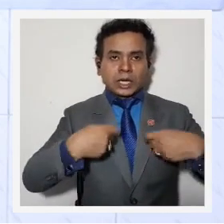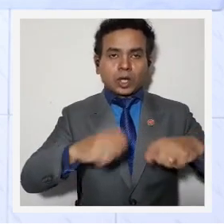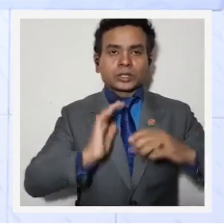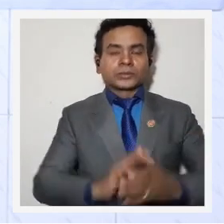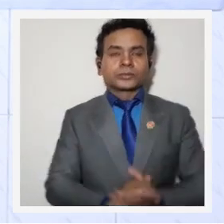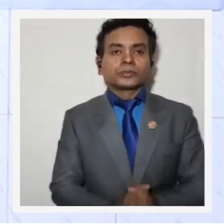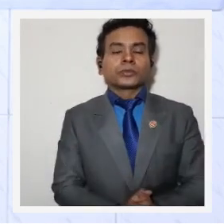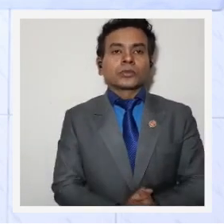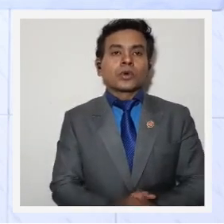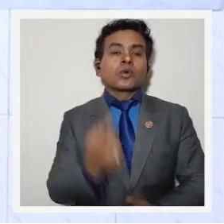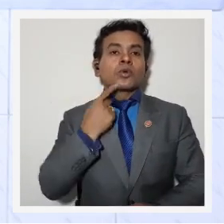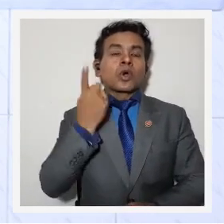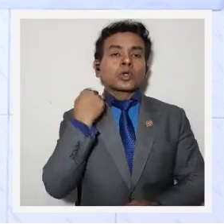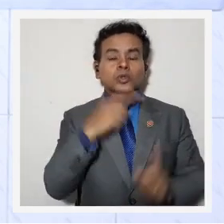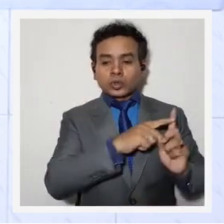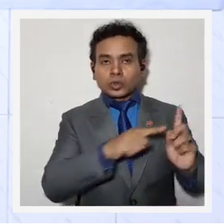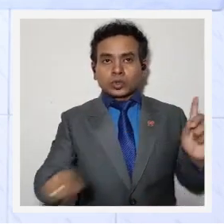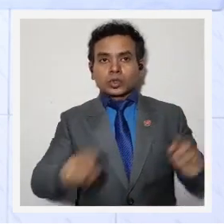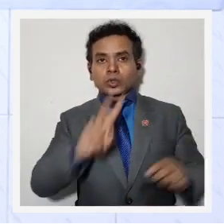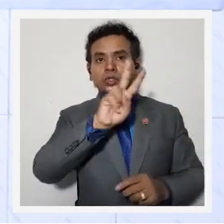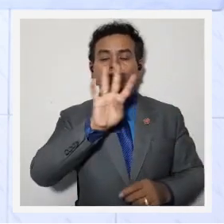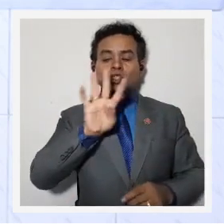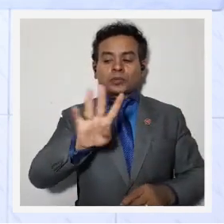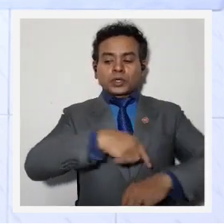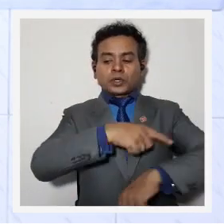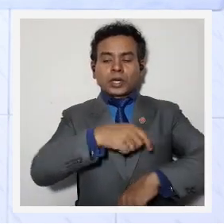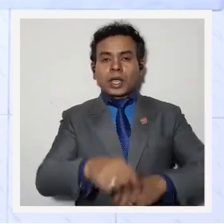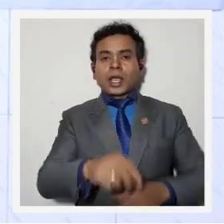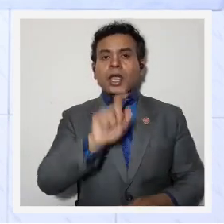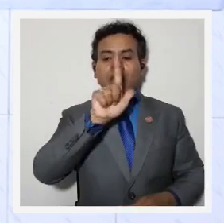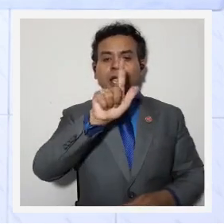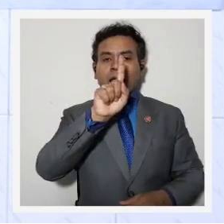প্রক্রিয়া চলমান আছে এবং বাড়ানোর চেষ্টা করা হচ্ছে